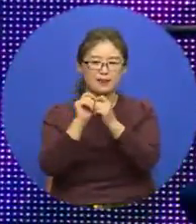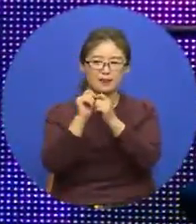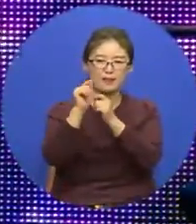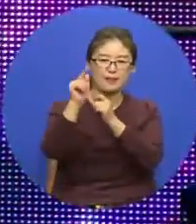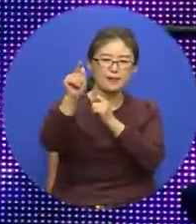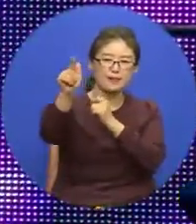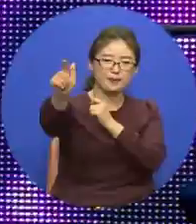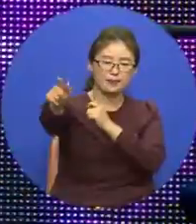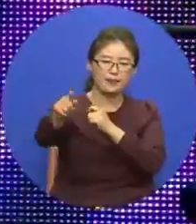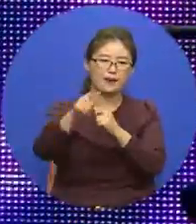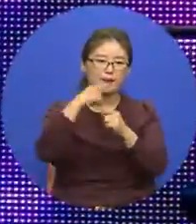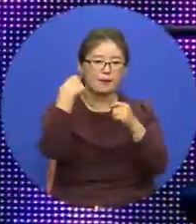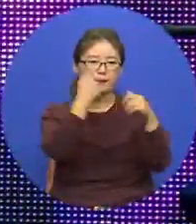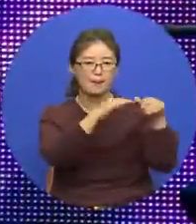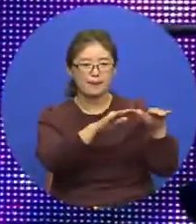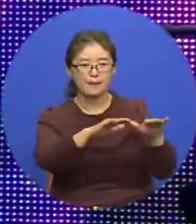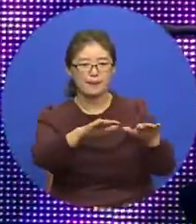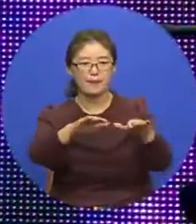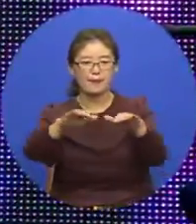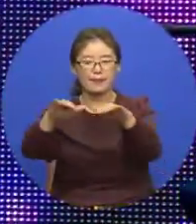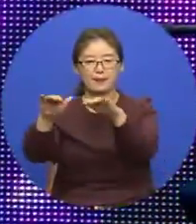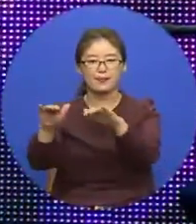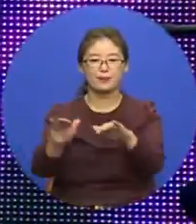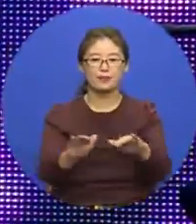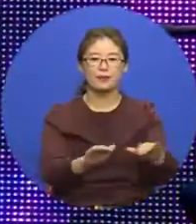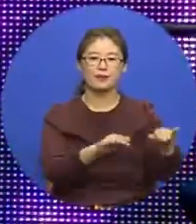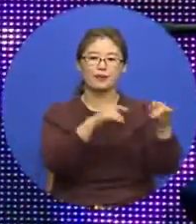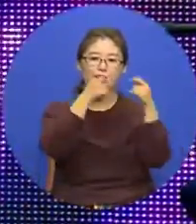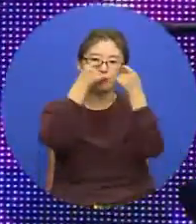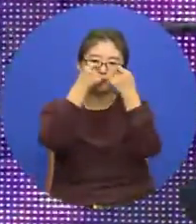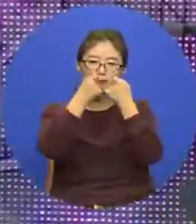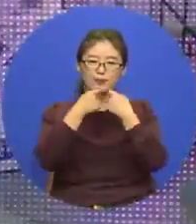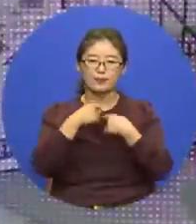수평선 눈물뿐인데